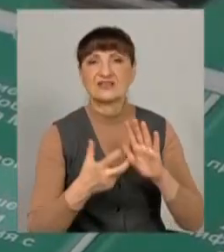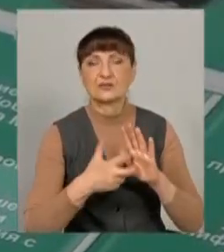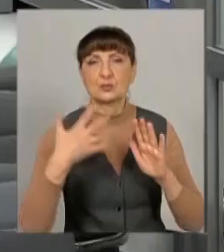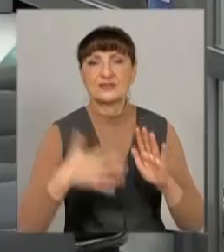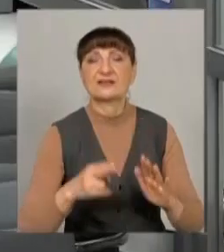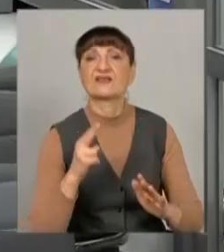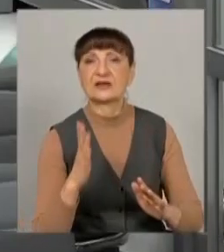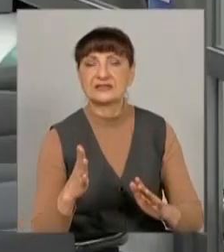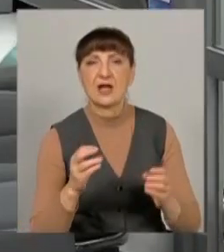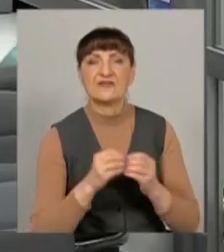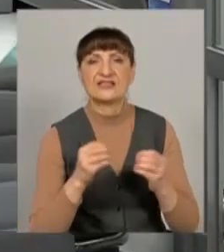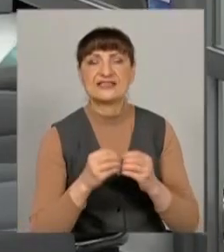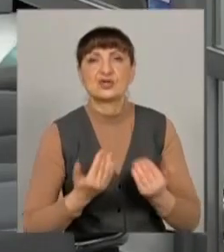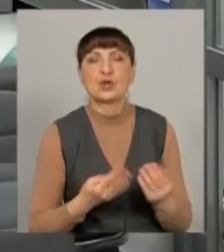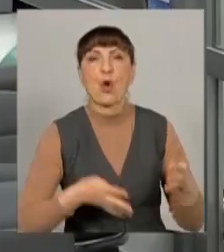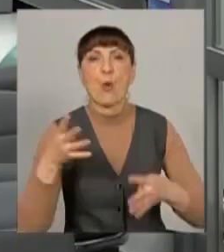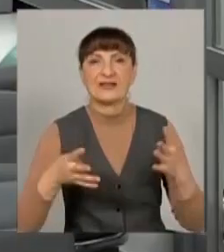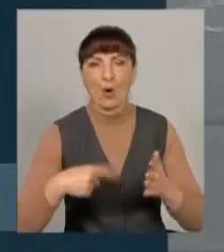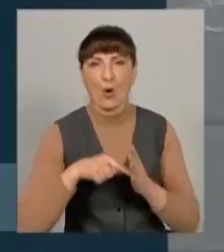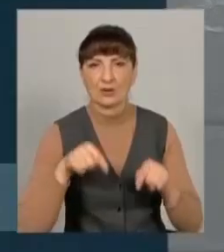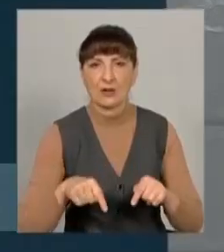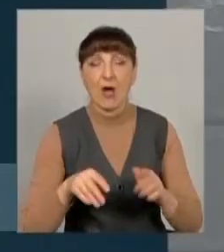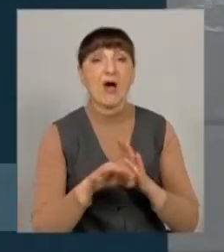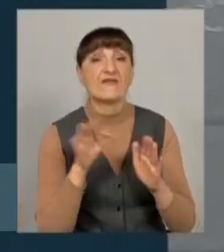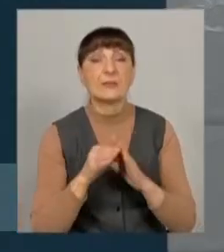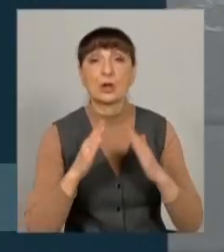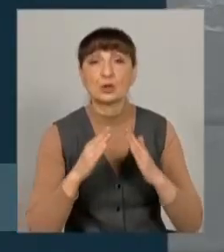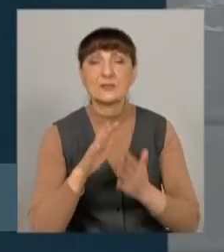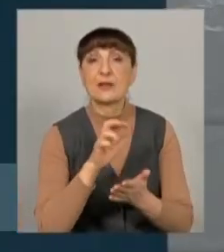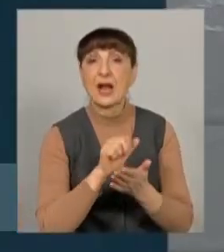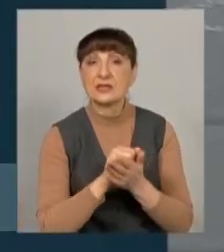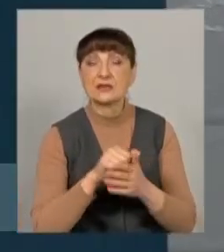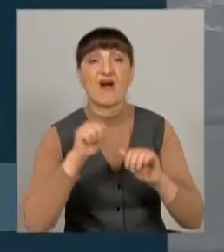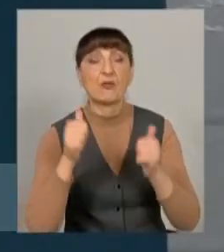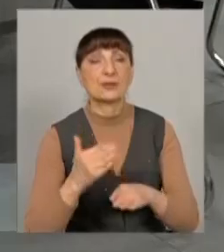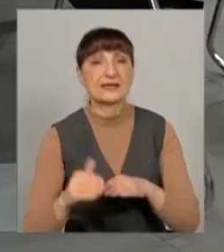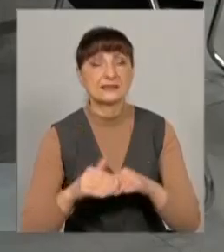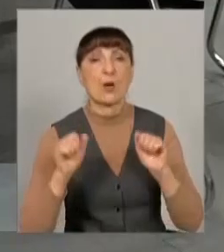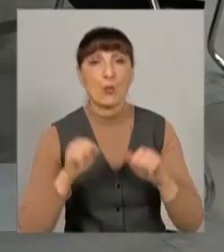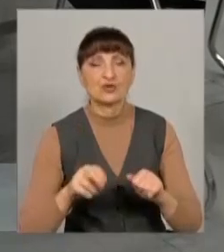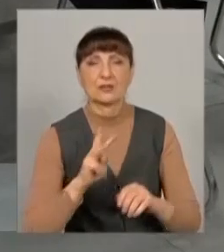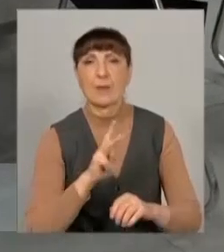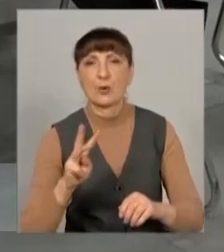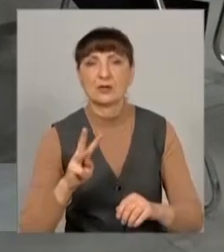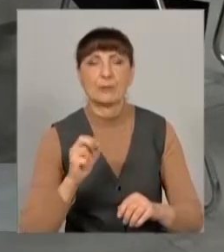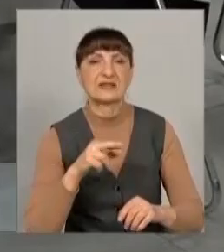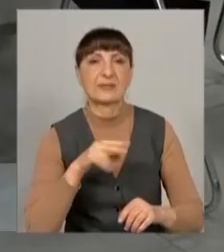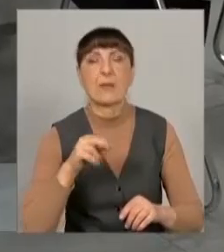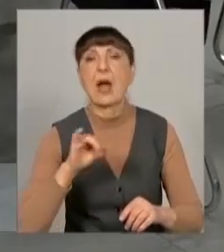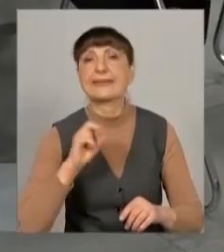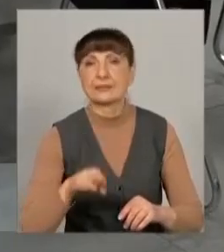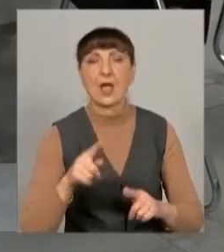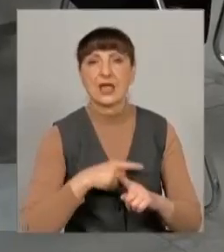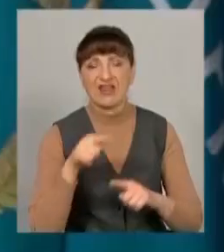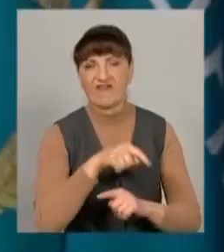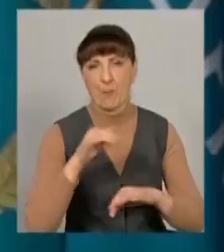850 квартир в 10 жилых комплексах города. Ну а выбрать жилье, забронировать и оформить кредит можно на портале Баспанамаркет или в